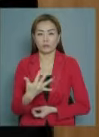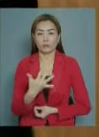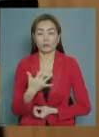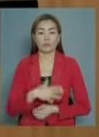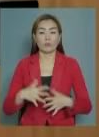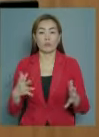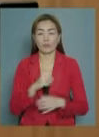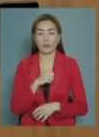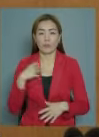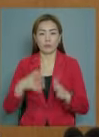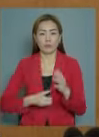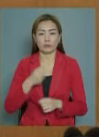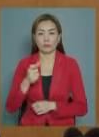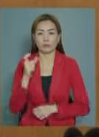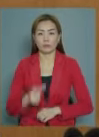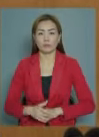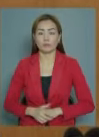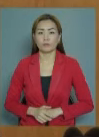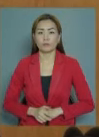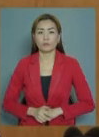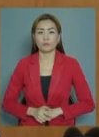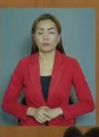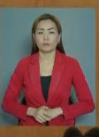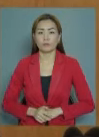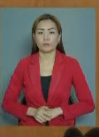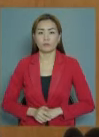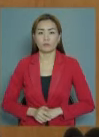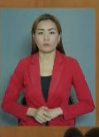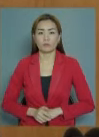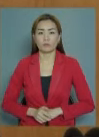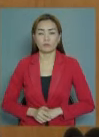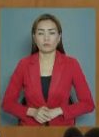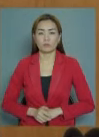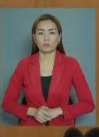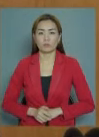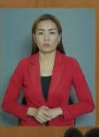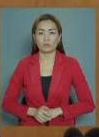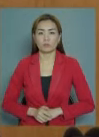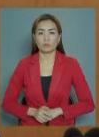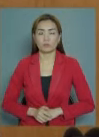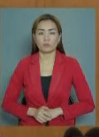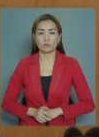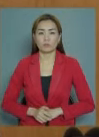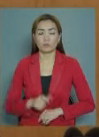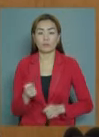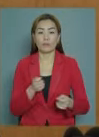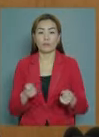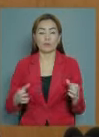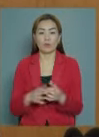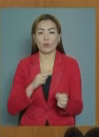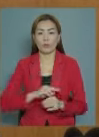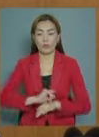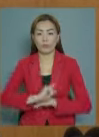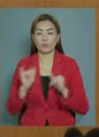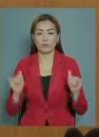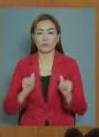дені өзін өзі ұсынған. Бұл азаматтық қоғамда және саяси мүддесінің жеке саяси мүддесінің артып